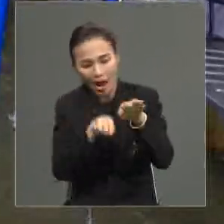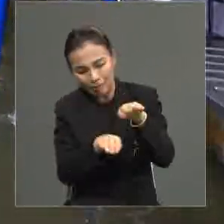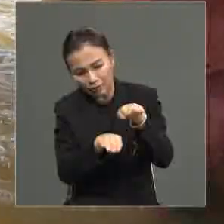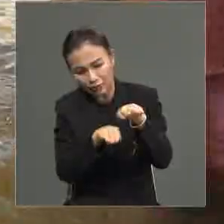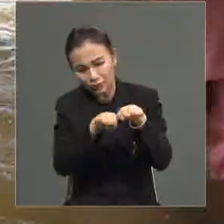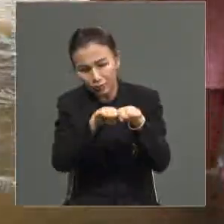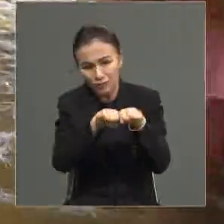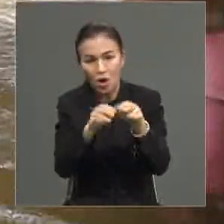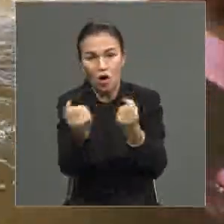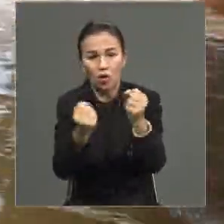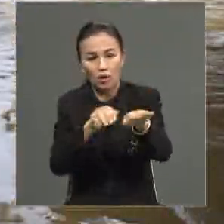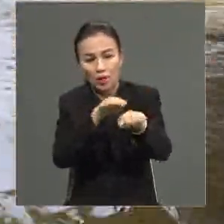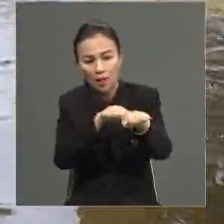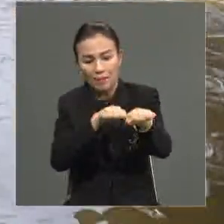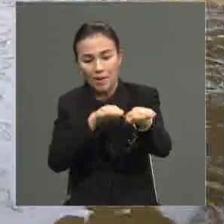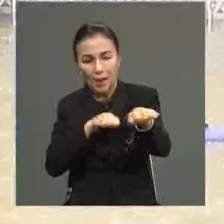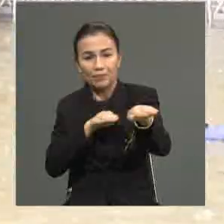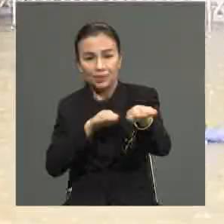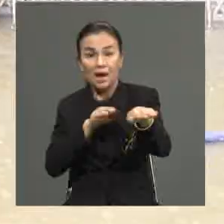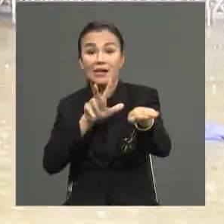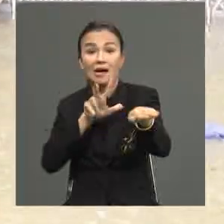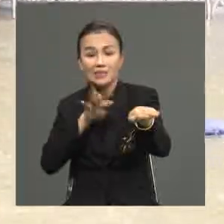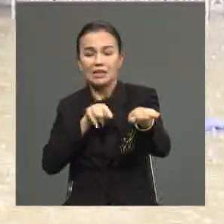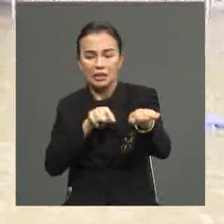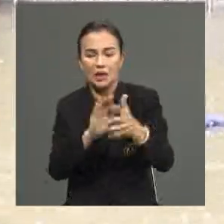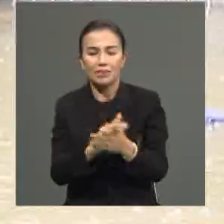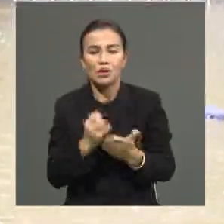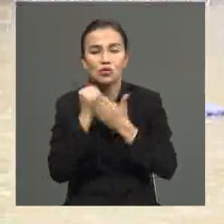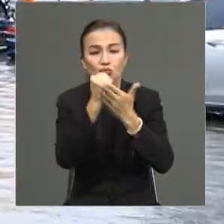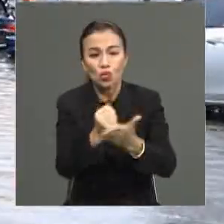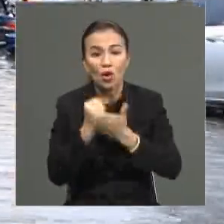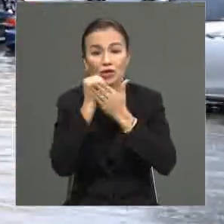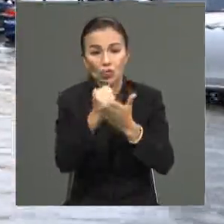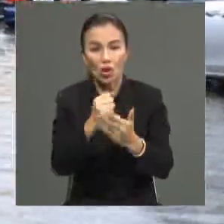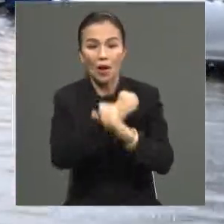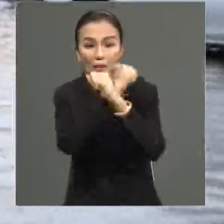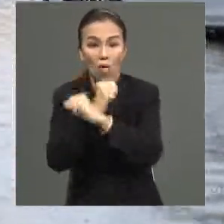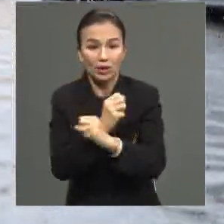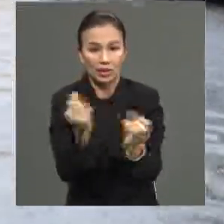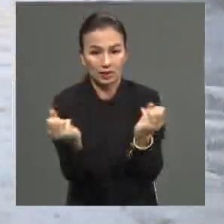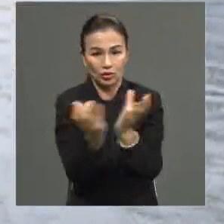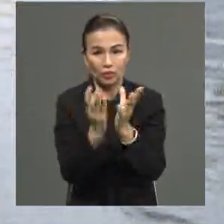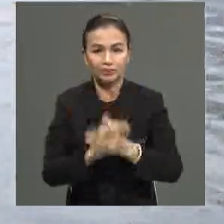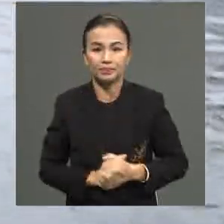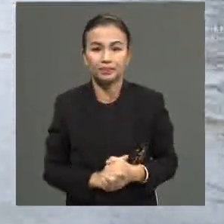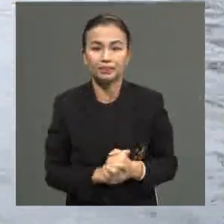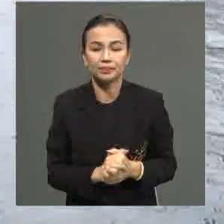3-4 คันเจ้าหน้าที่ก็ต้องเข้ามาช่วยเคลียร์เส้นทางจราจรนะคะเพื่อไม่ให้ได้รับผลกระทบค่ะ